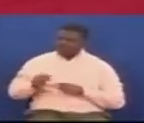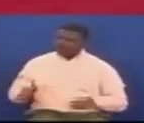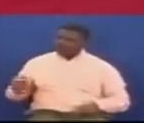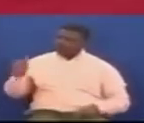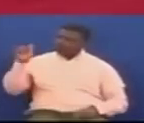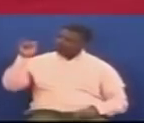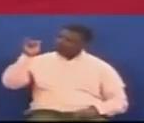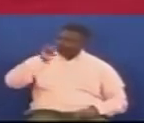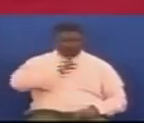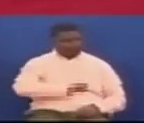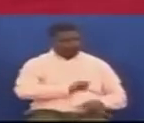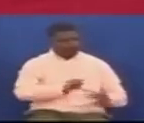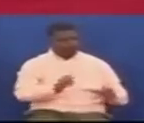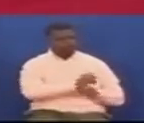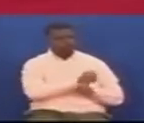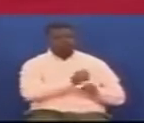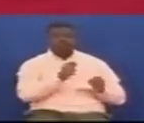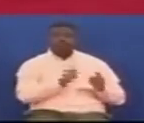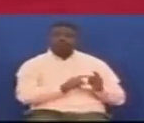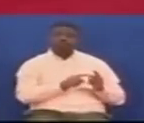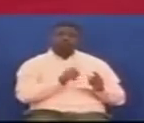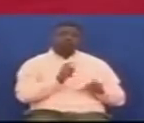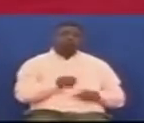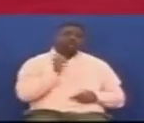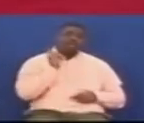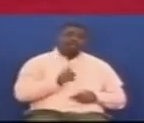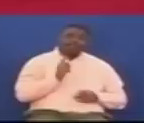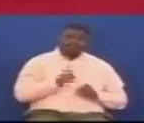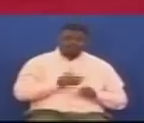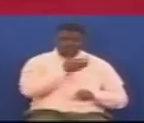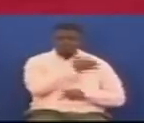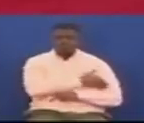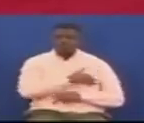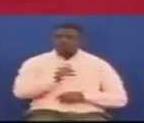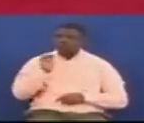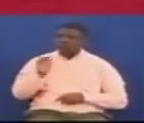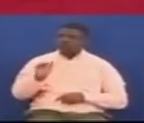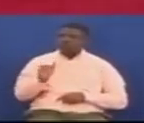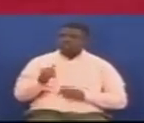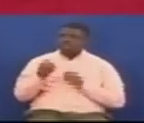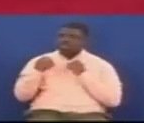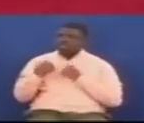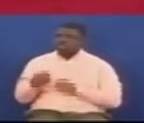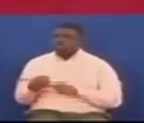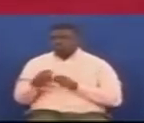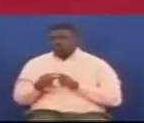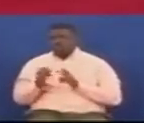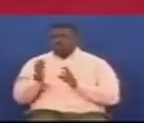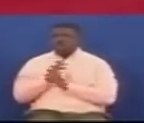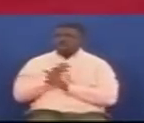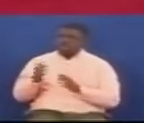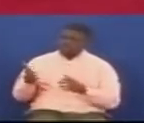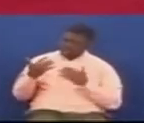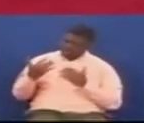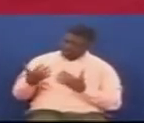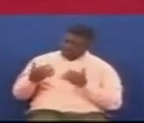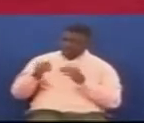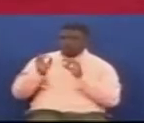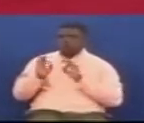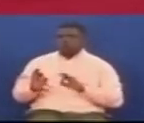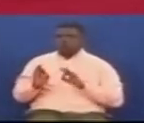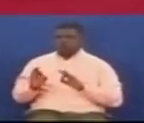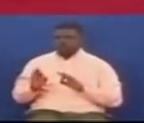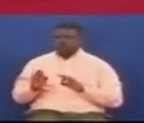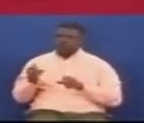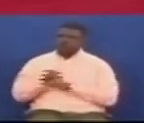kutengemaa kwa upatikanaji wa nishati ya umeme, kuimarika kwa huduma za usafirishaji na hali nzuri ya hewa iliyopelekea uzalishaji